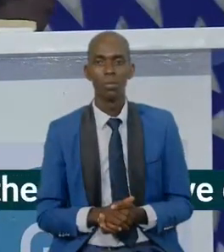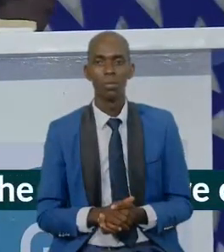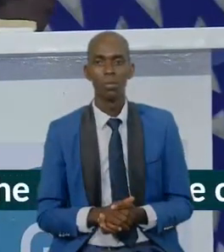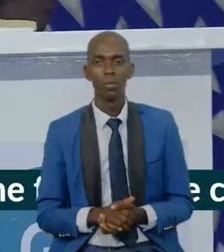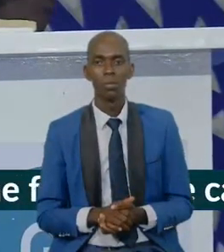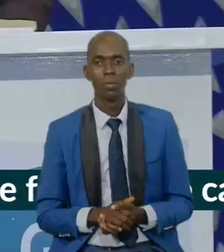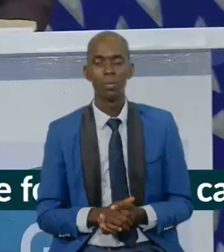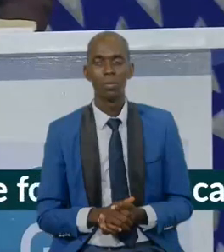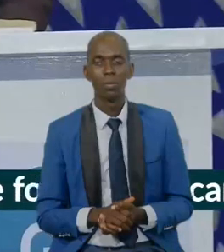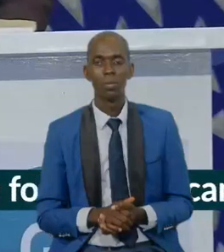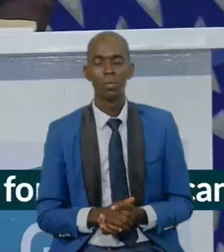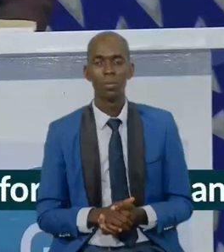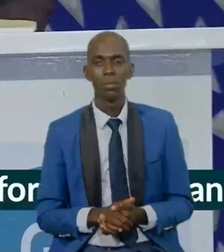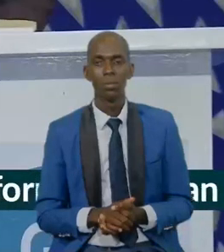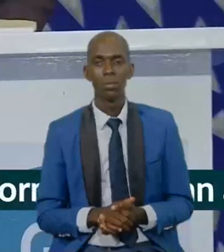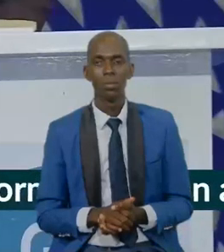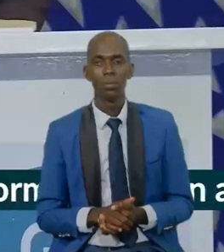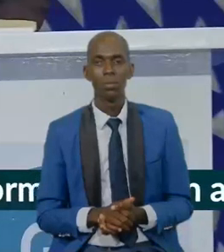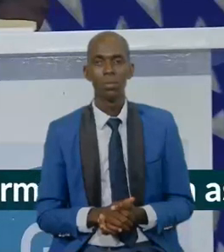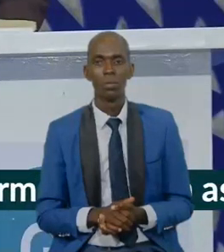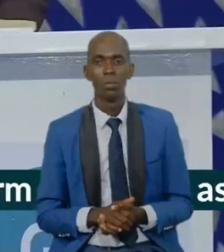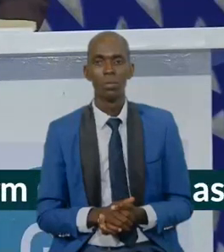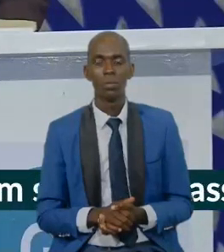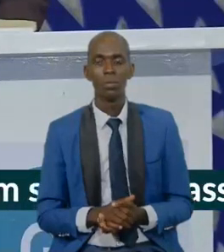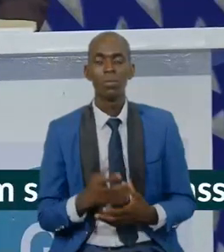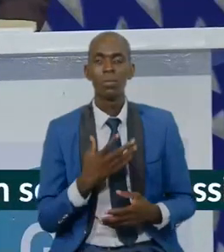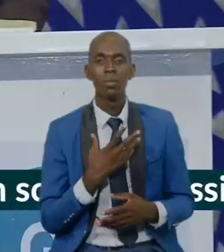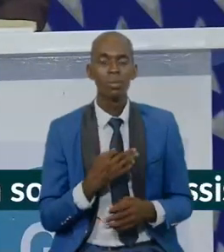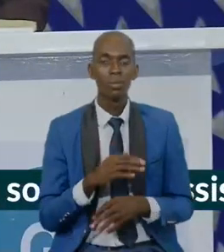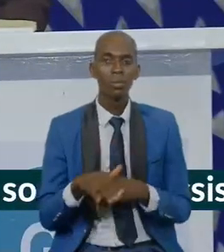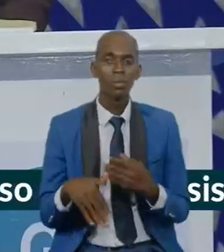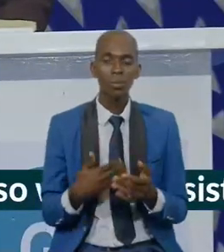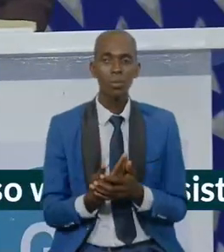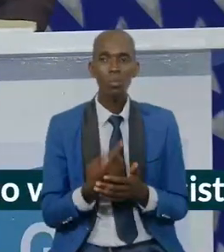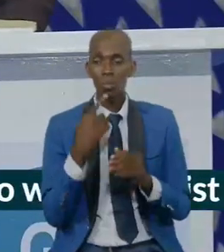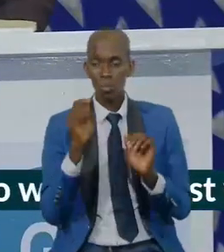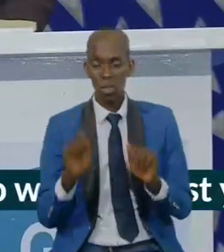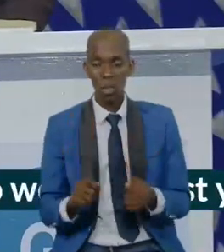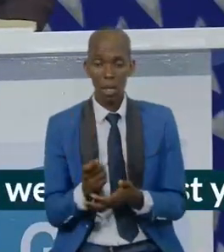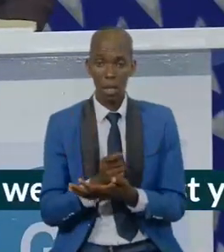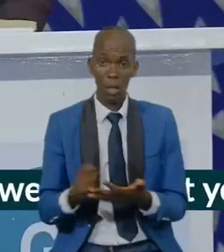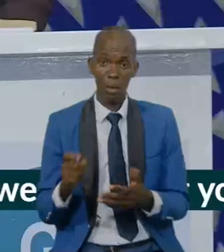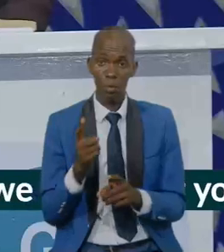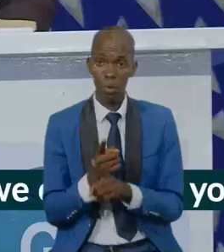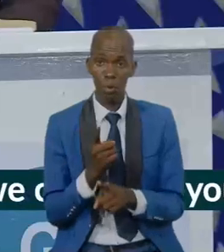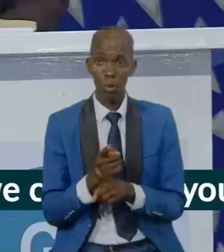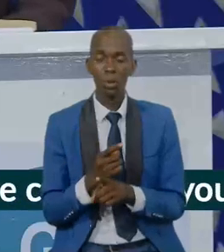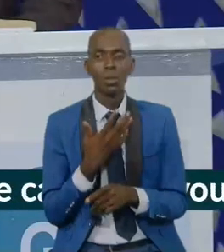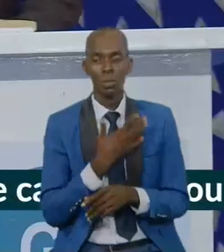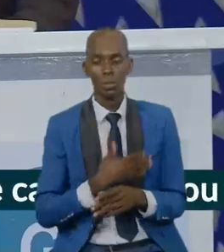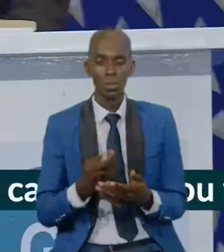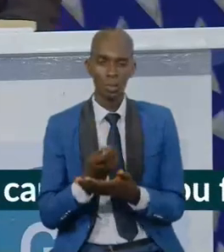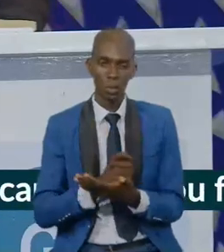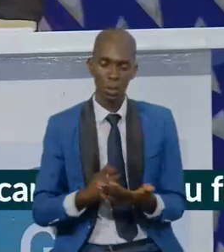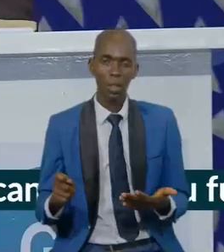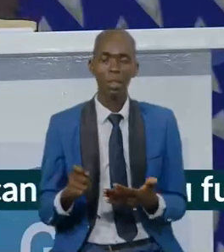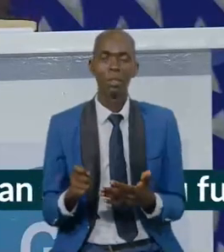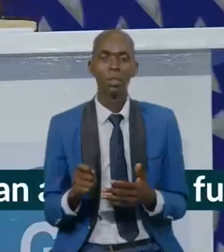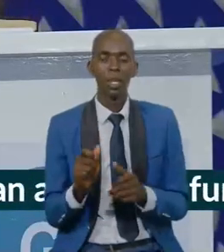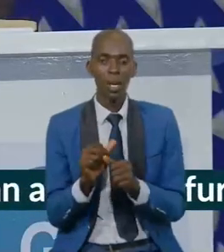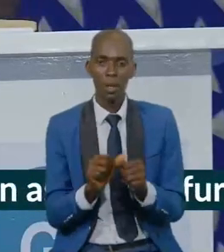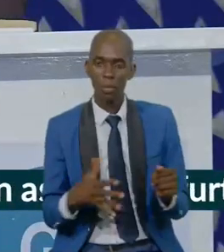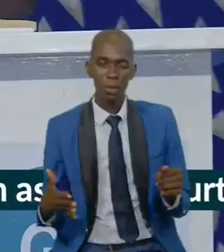détails en lettres majuscules. And those who can write well, we are praying with you to do so in capital